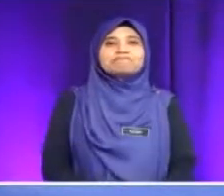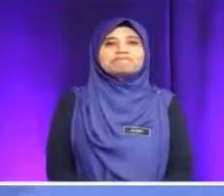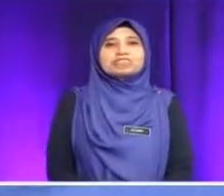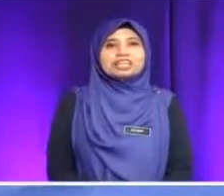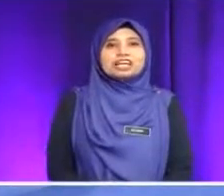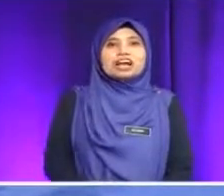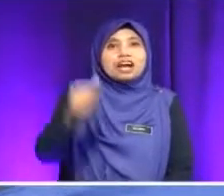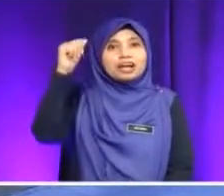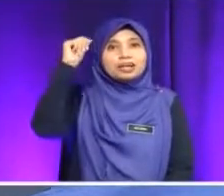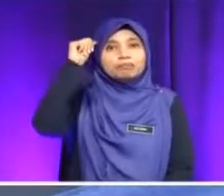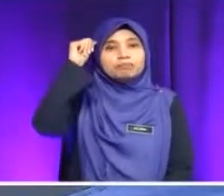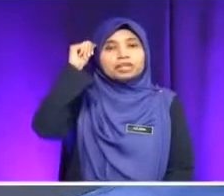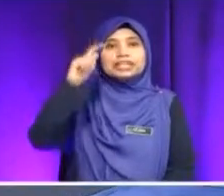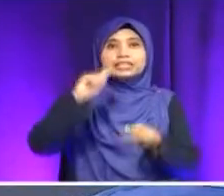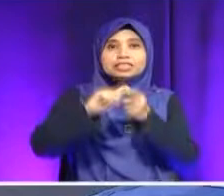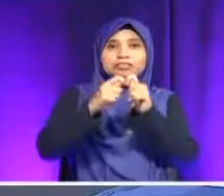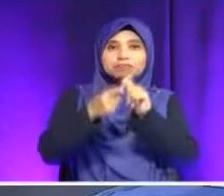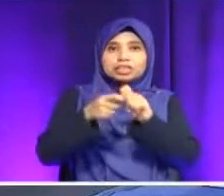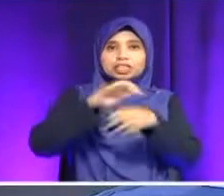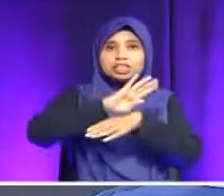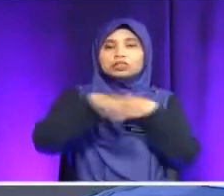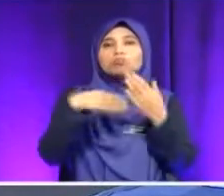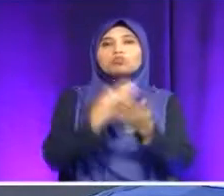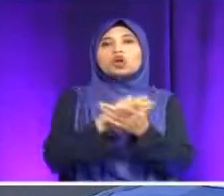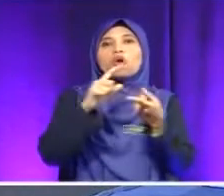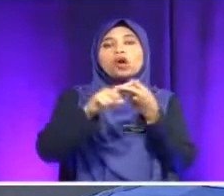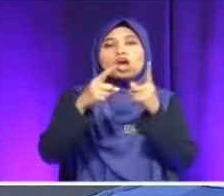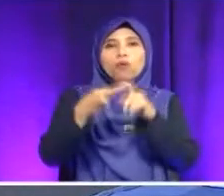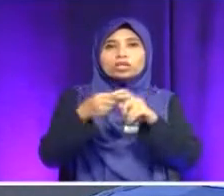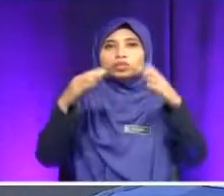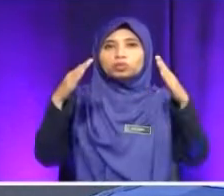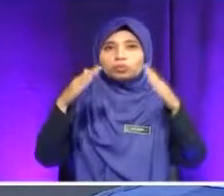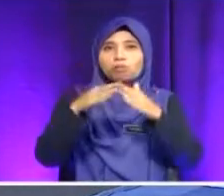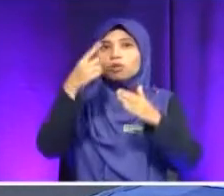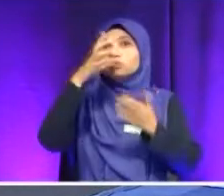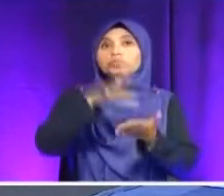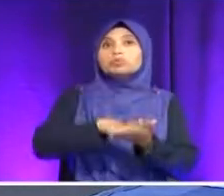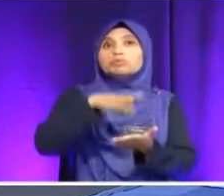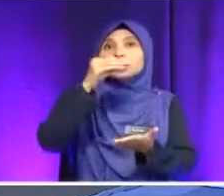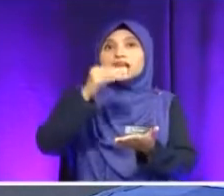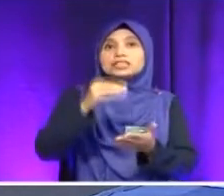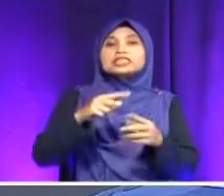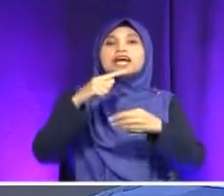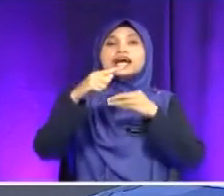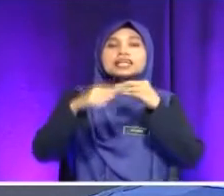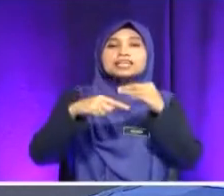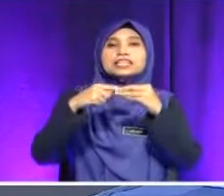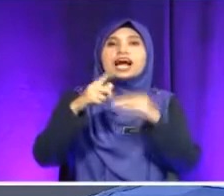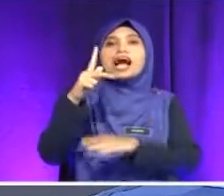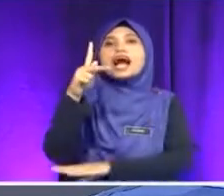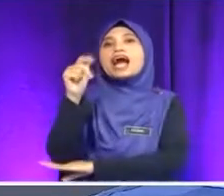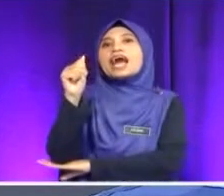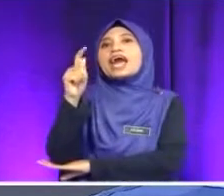imasu panas menemani anda dalam pembelajaran kita pada hari ini catering dan penyajian tingkatan 4